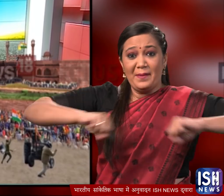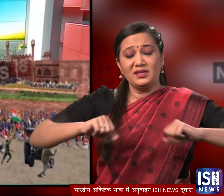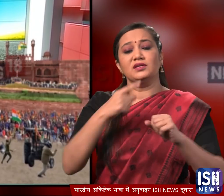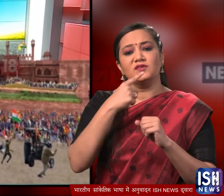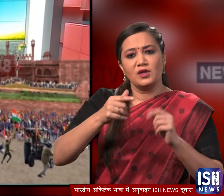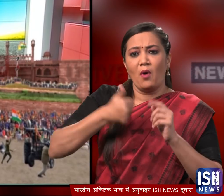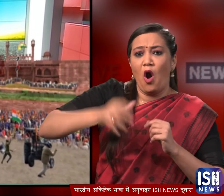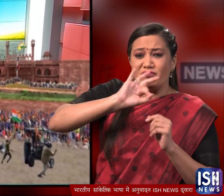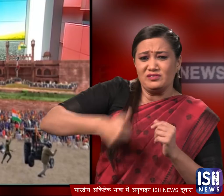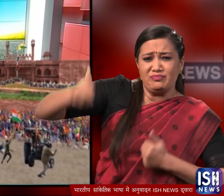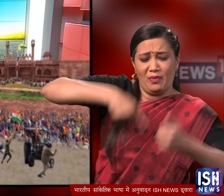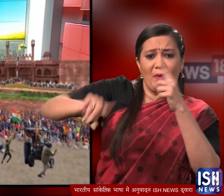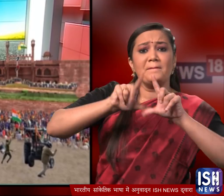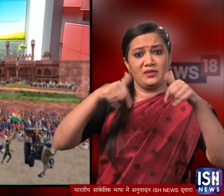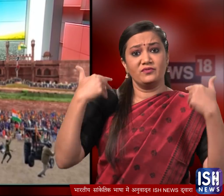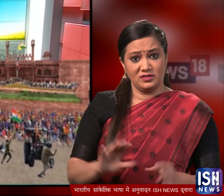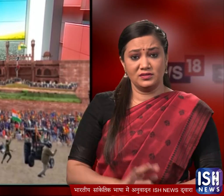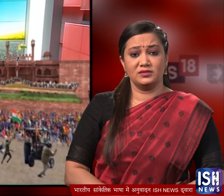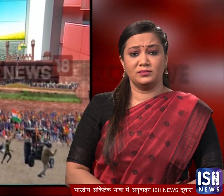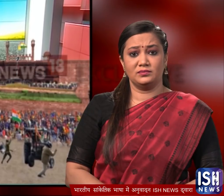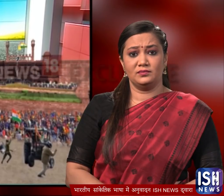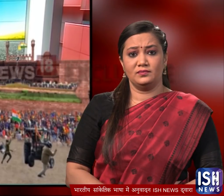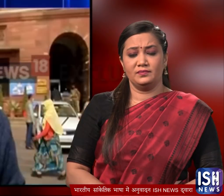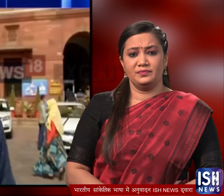भी इस मामले में बड़े अधिकारियों के साथ बैठक की।